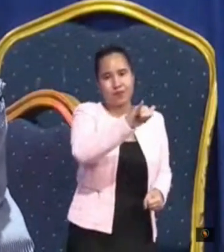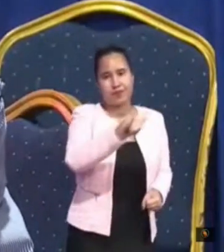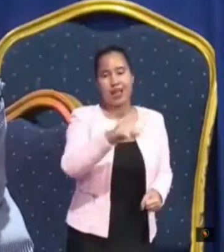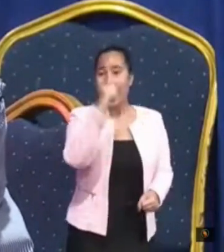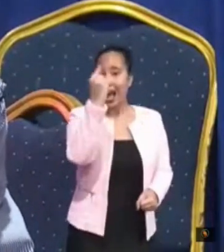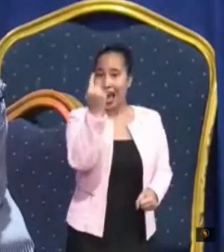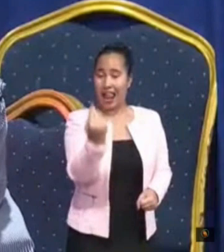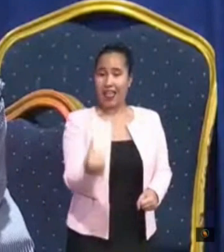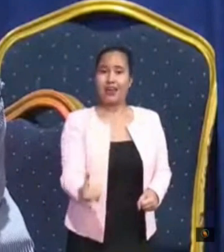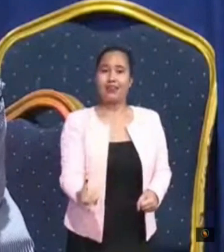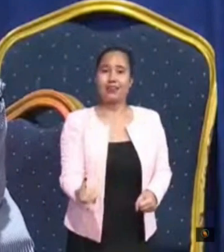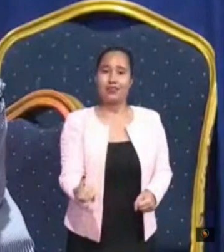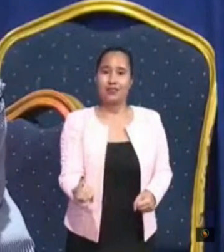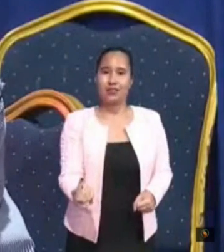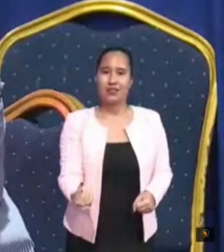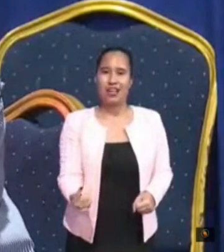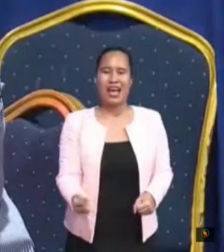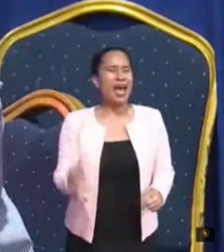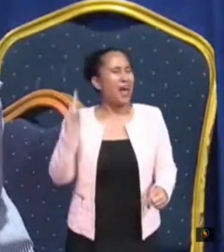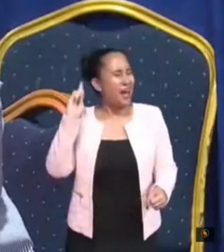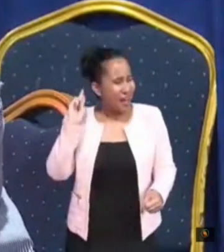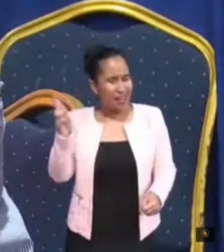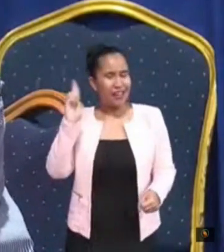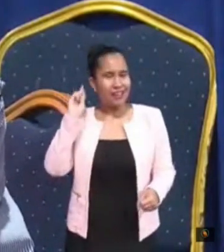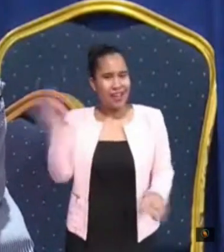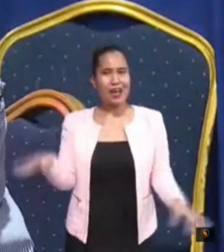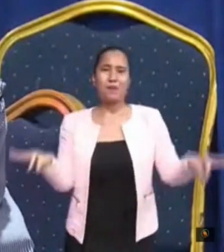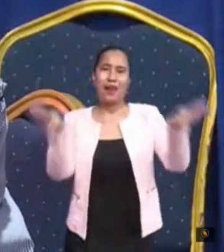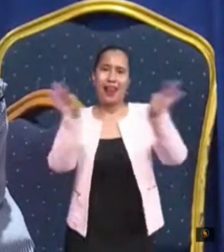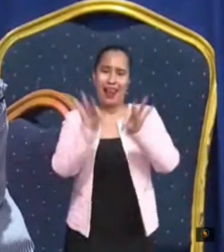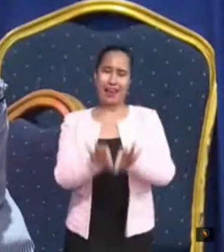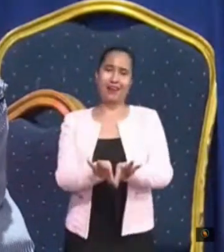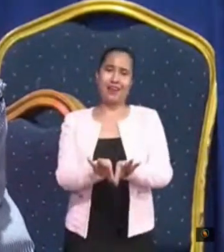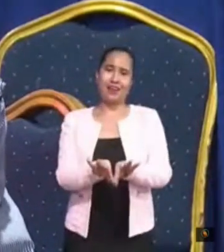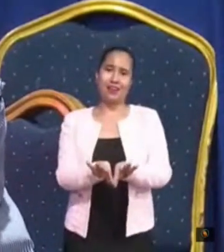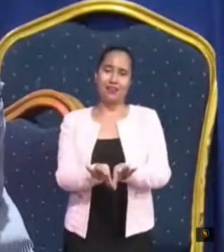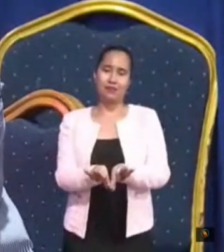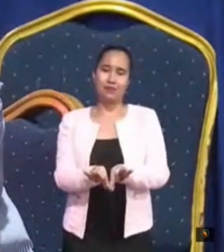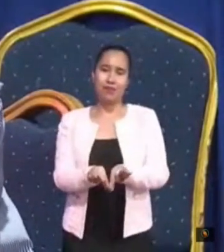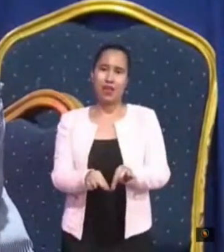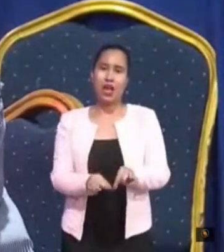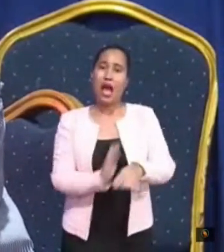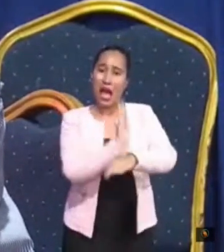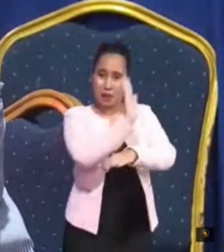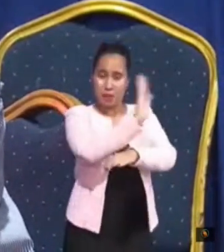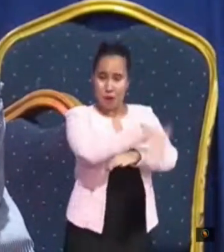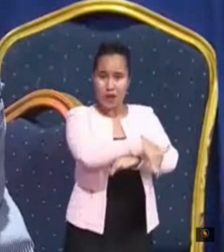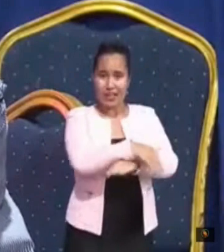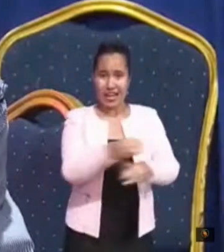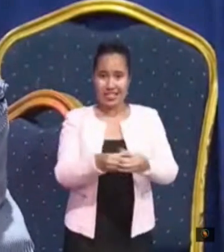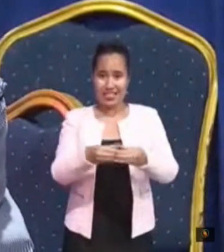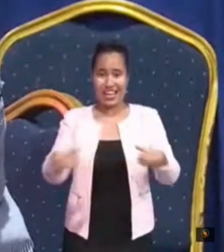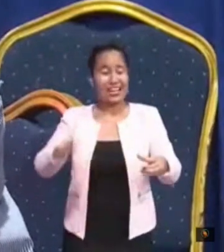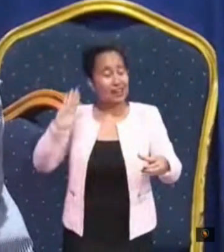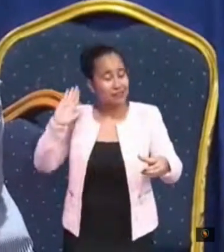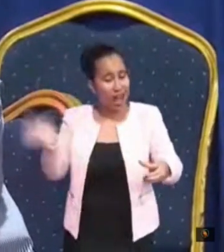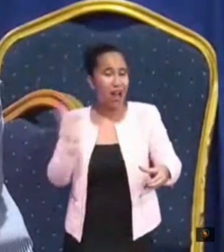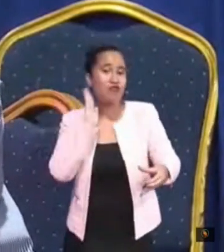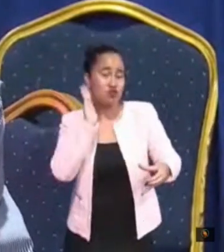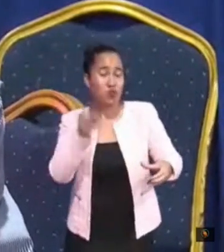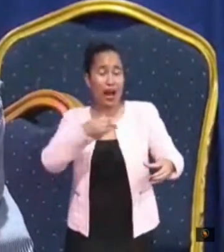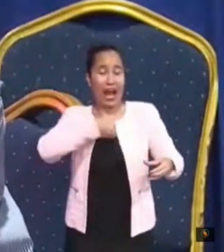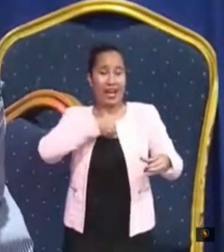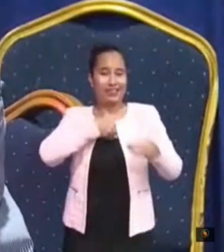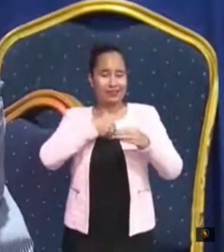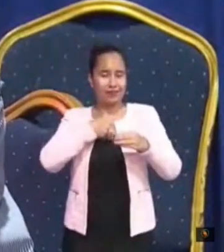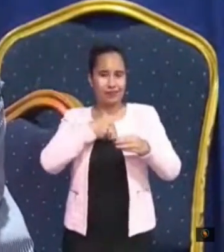is, zoals ik zei, voor super dringende gevallen. En Buitenlandse Zaken heeft de verzoeken al binnen gehad. Als u